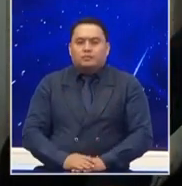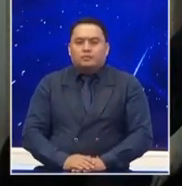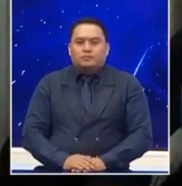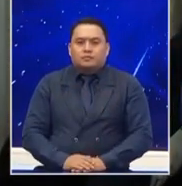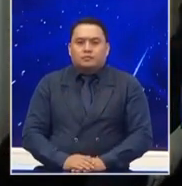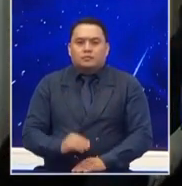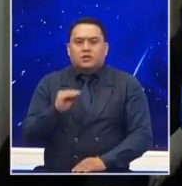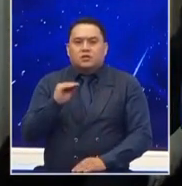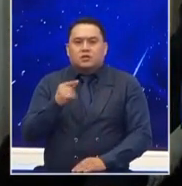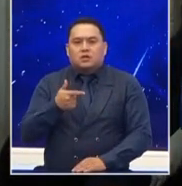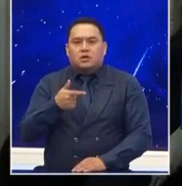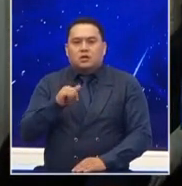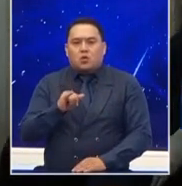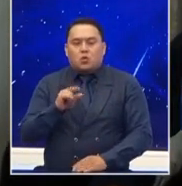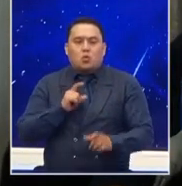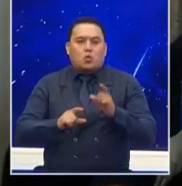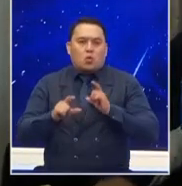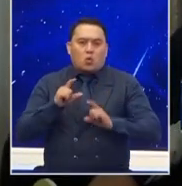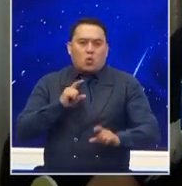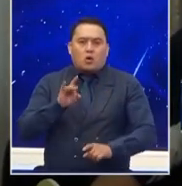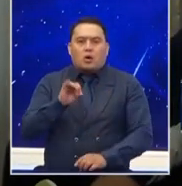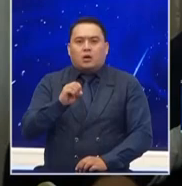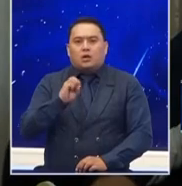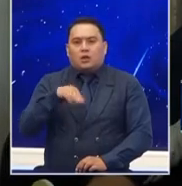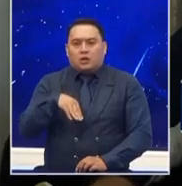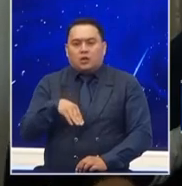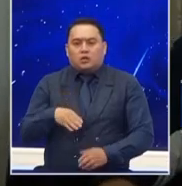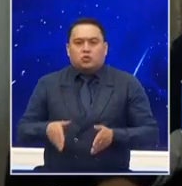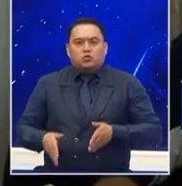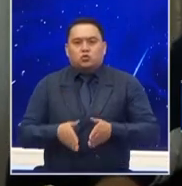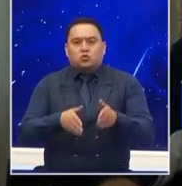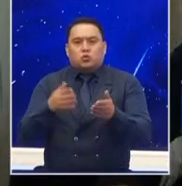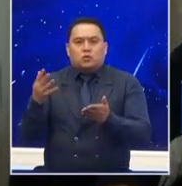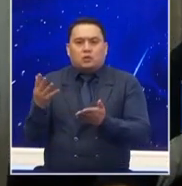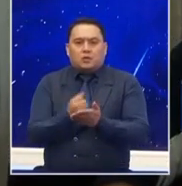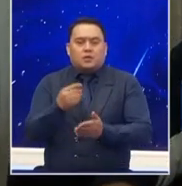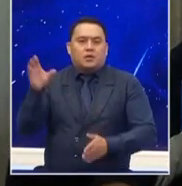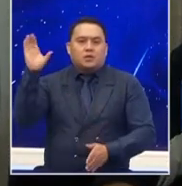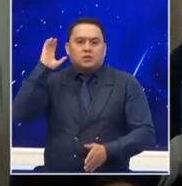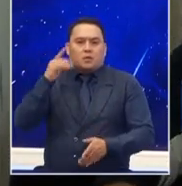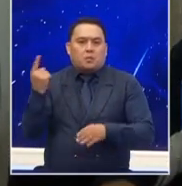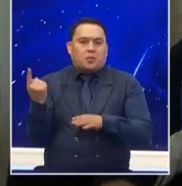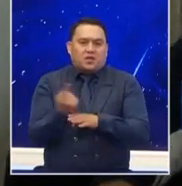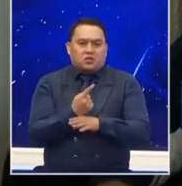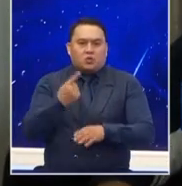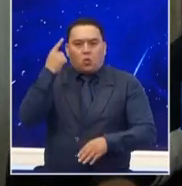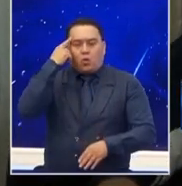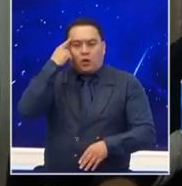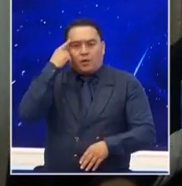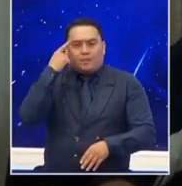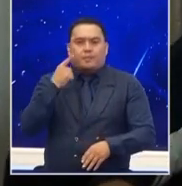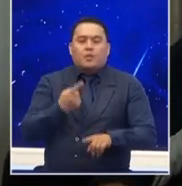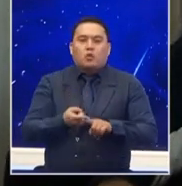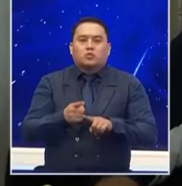мемлекеттік университетінің қызметкерлері арқылы осы қаракет қайырымдылық қорына жол таптық. Осыны естігендегі мендегі ең бірінші ойыма келгені, көз